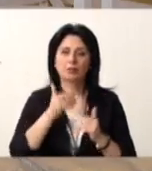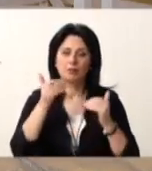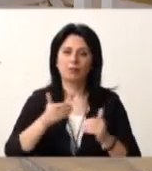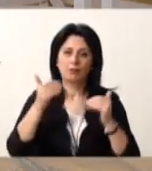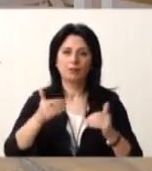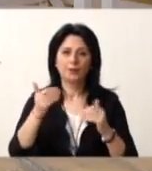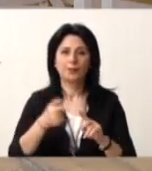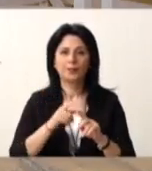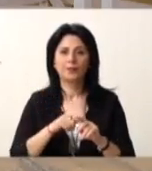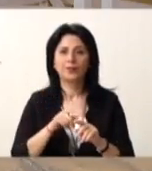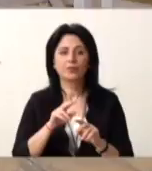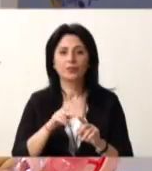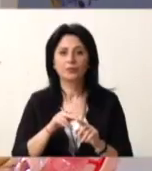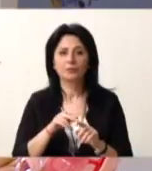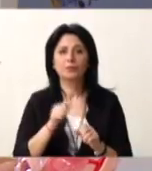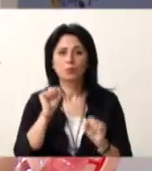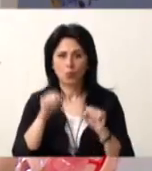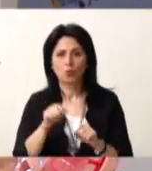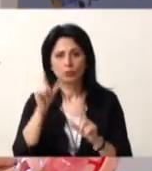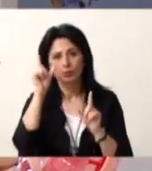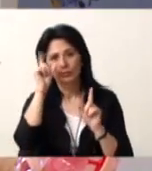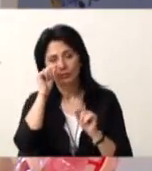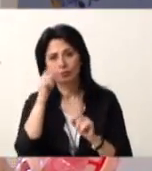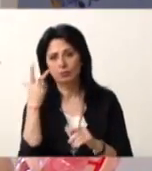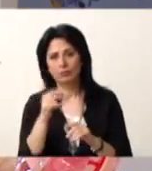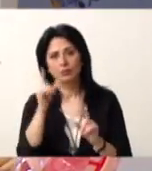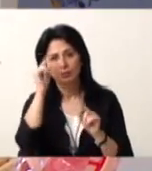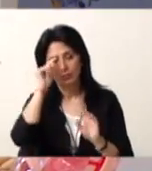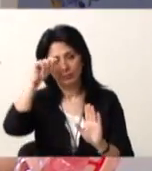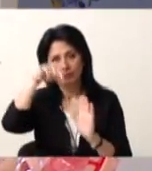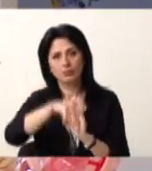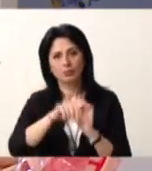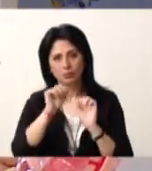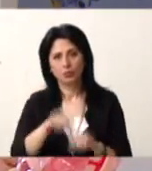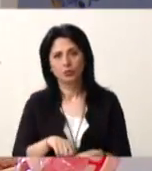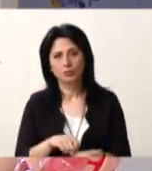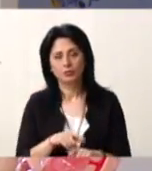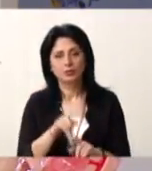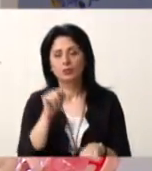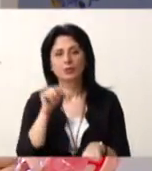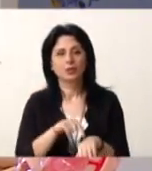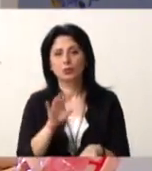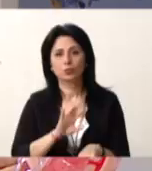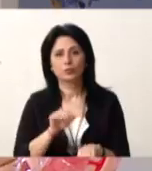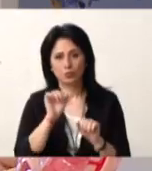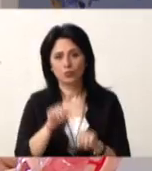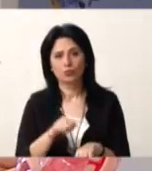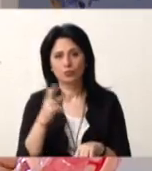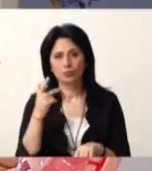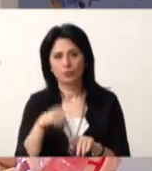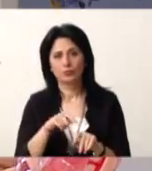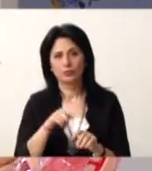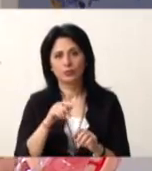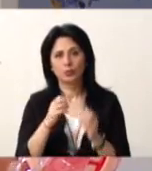გადადებს. კეთდება დაძინებით, თანამედროვე აპარატური საშუალებით ხდება აბსოლუტურ მტკივნეულოდ.